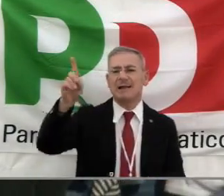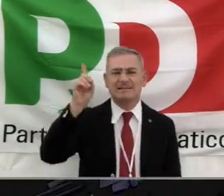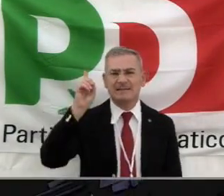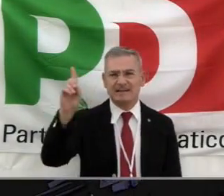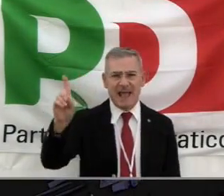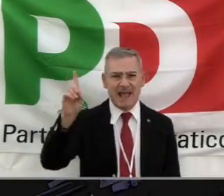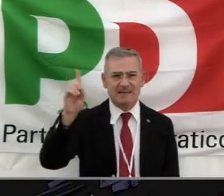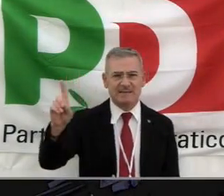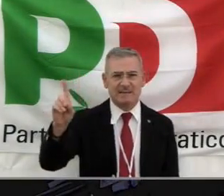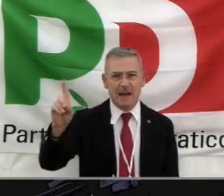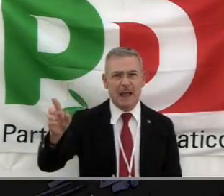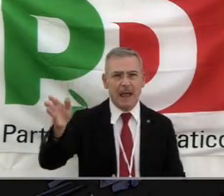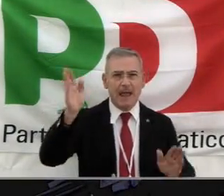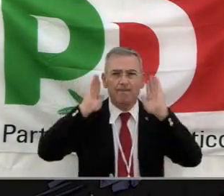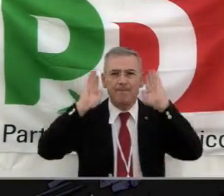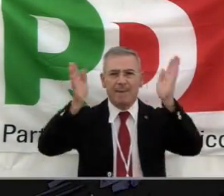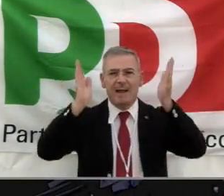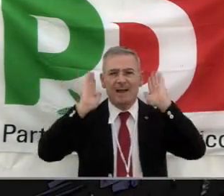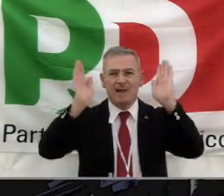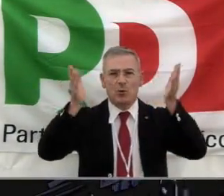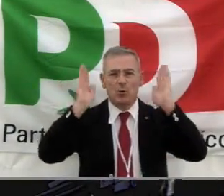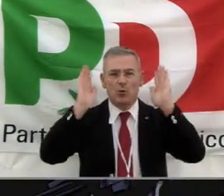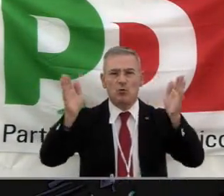destra pericolosi,